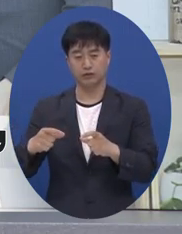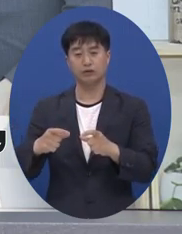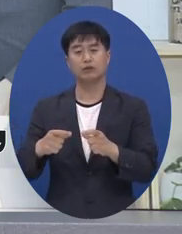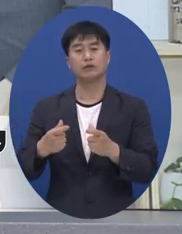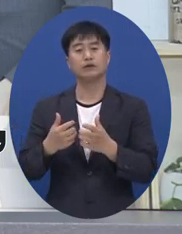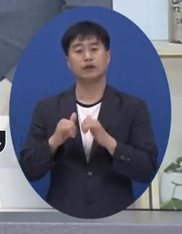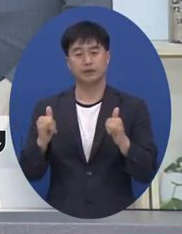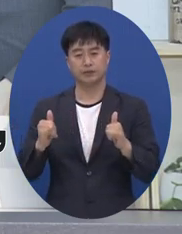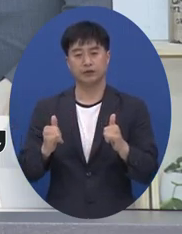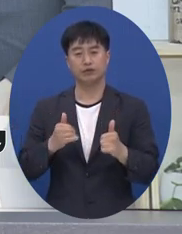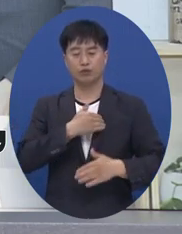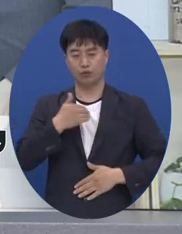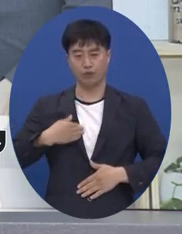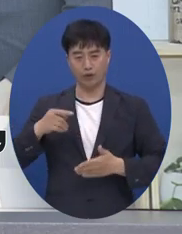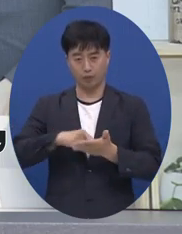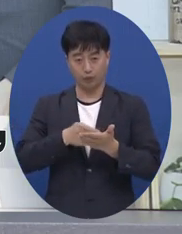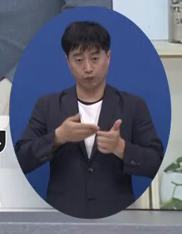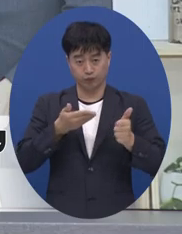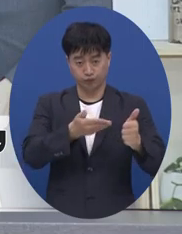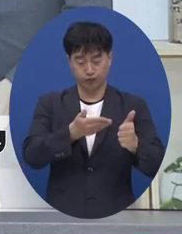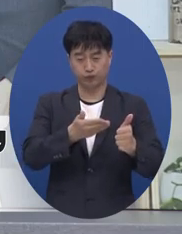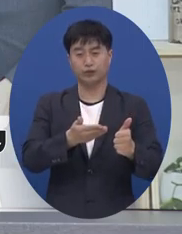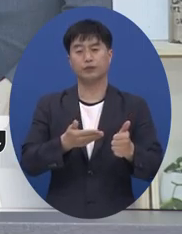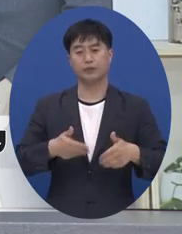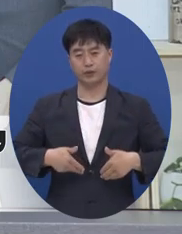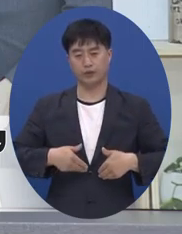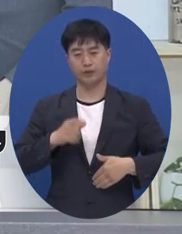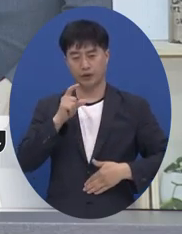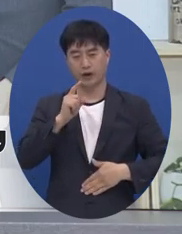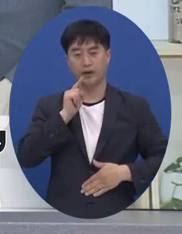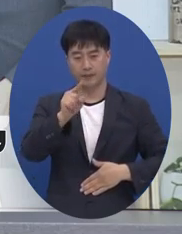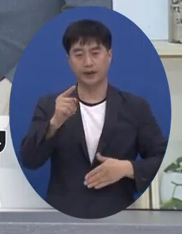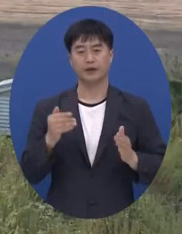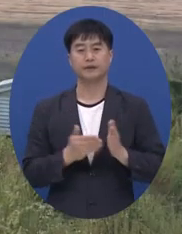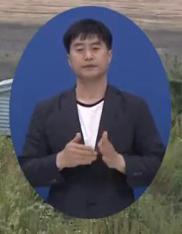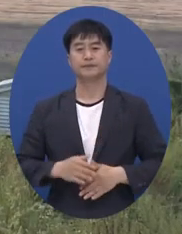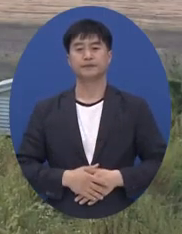보상이 필요하다고 강조했습니다. 보도에 한선지 기자입니다.